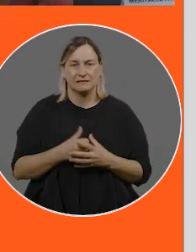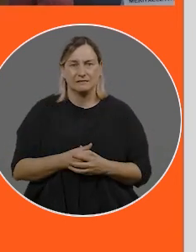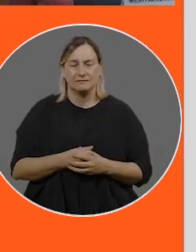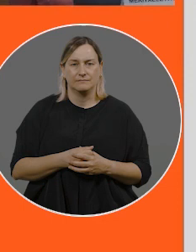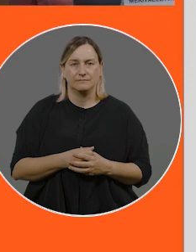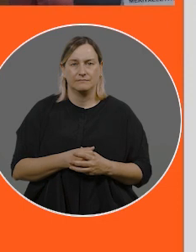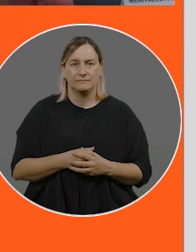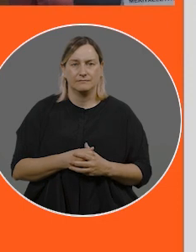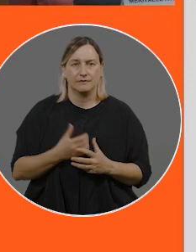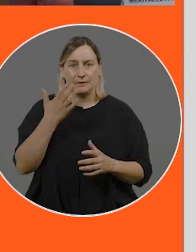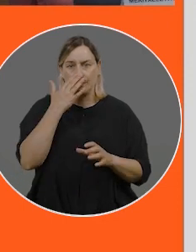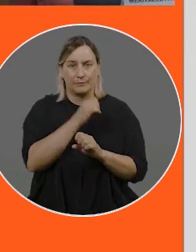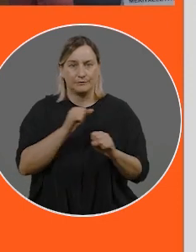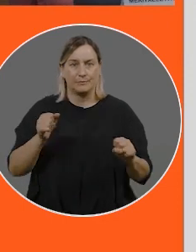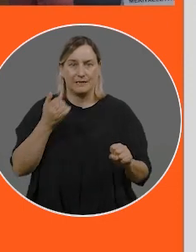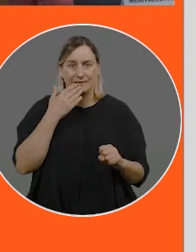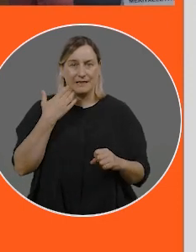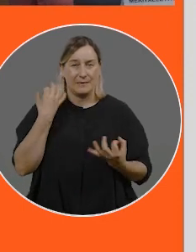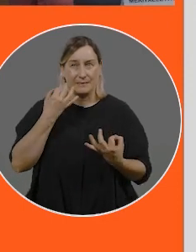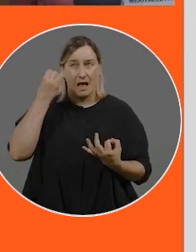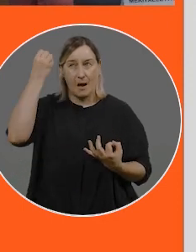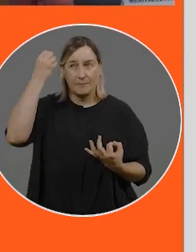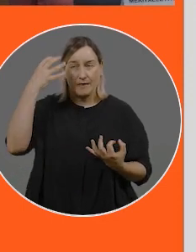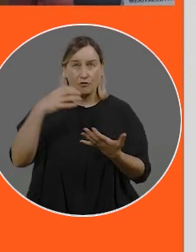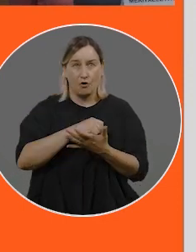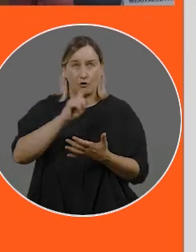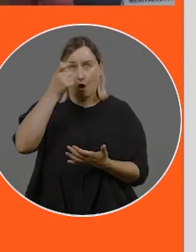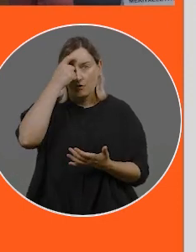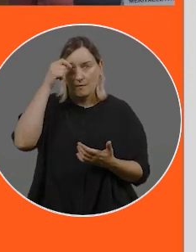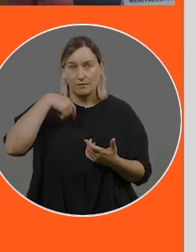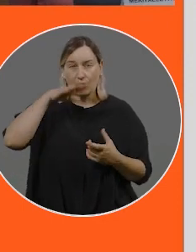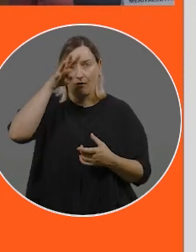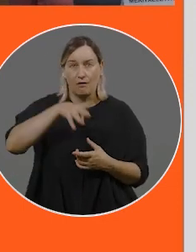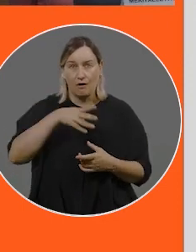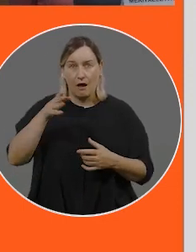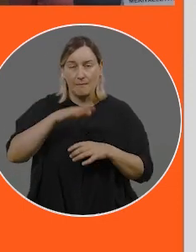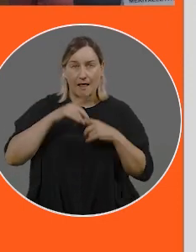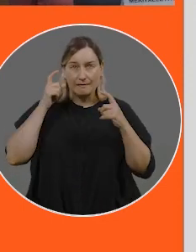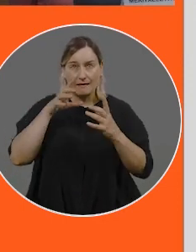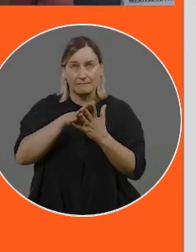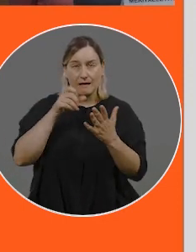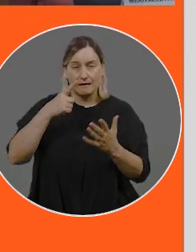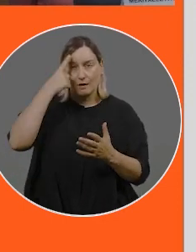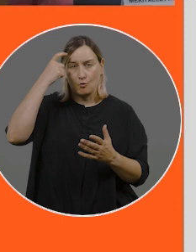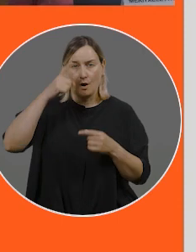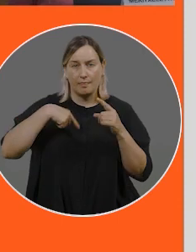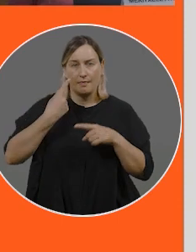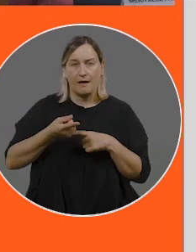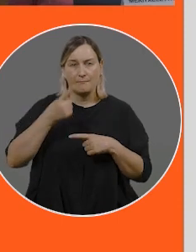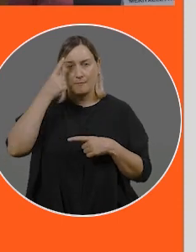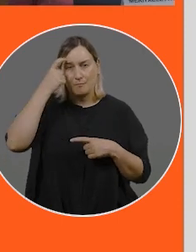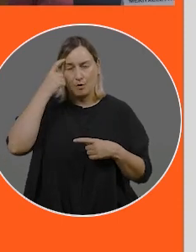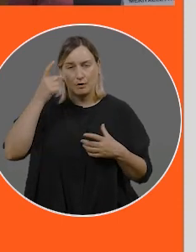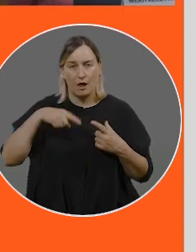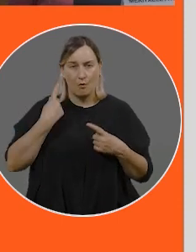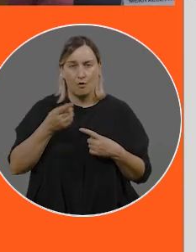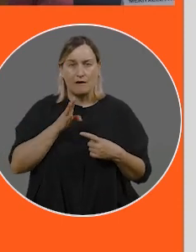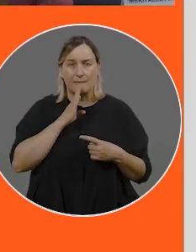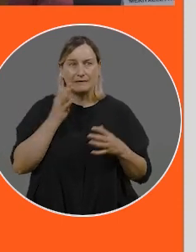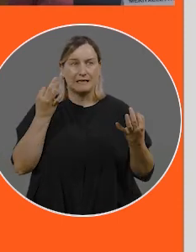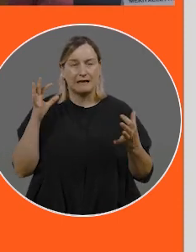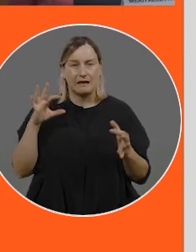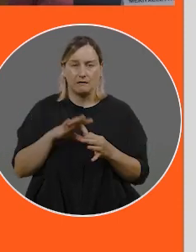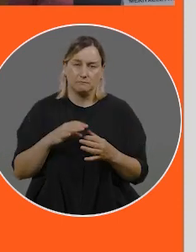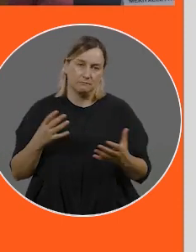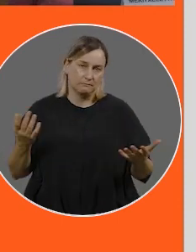que és impossible. O sigui, si t'has d'aprendre tots els conceptes d'aquesta taula per intentar recordar de memòria què pertany a què, doncs